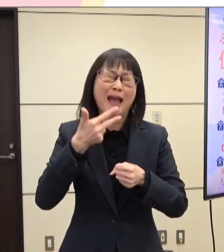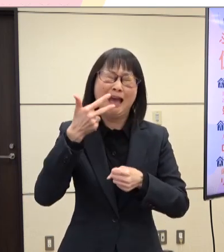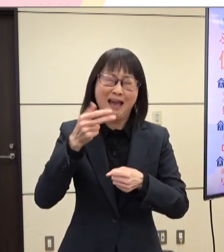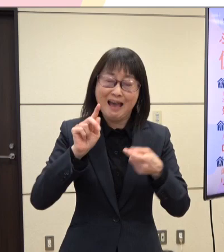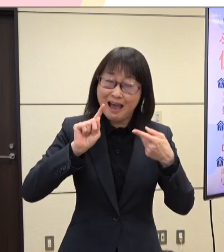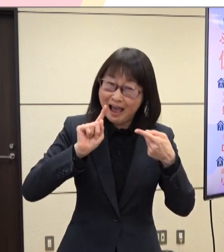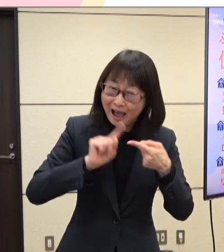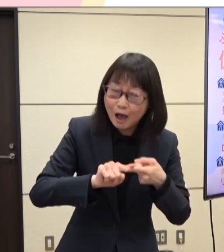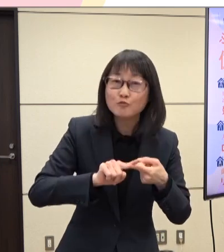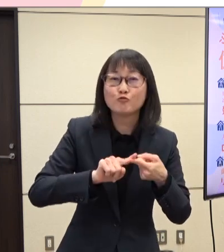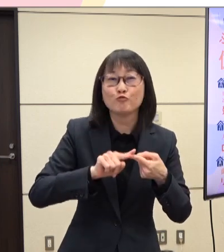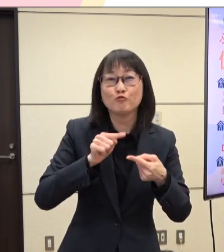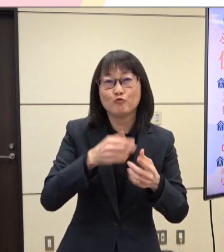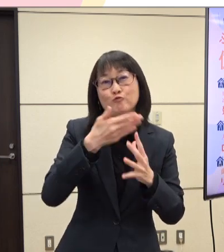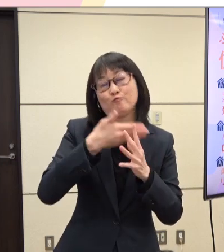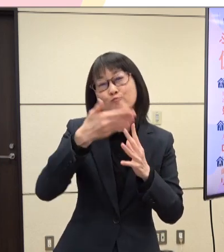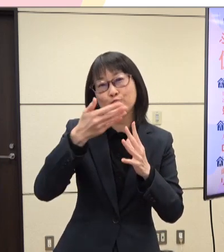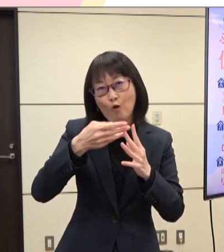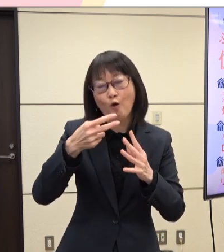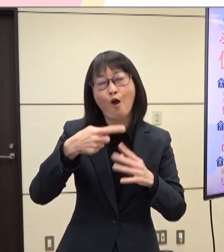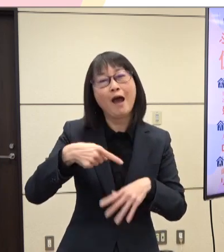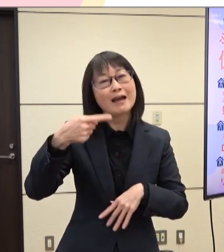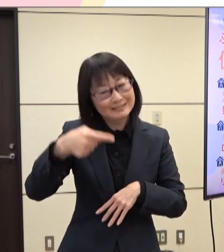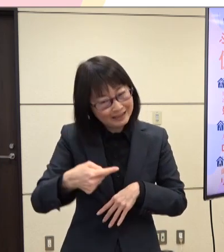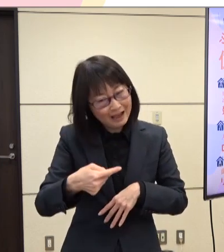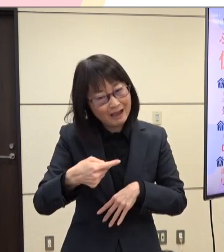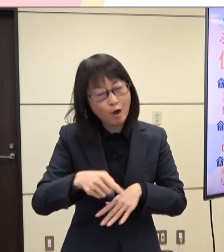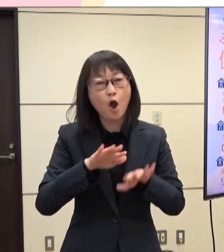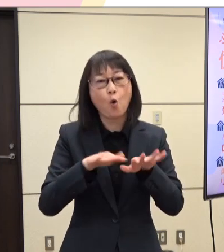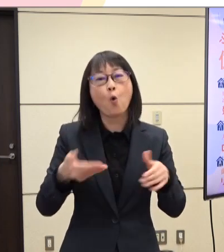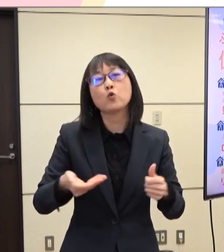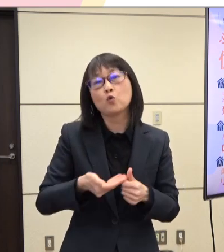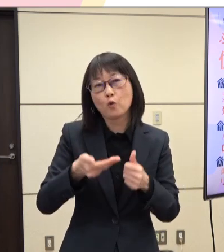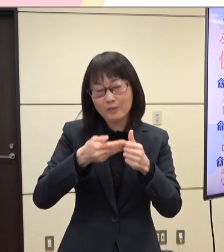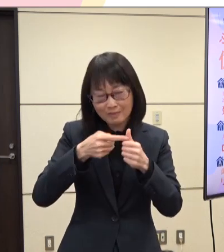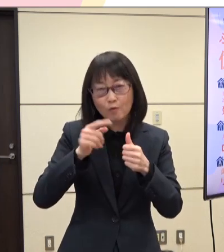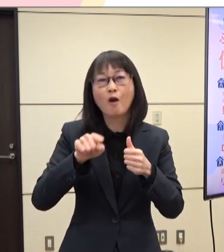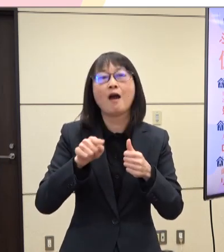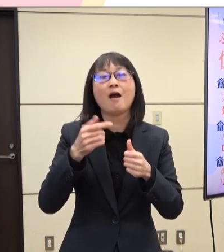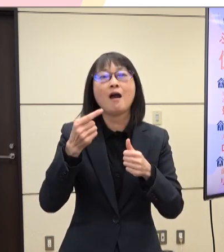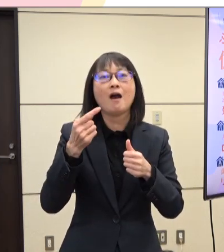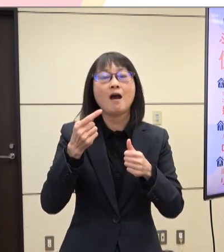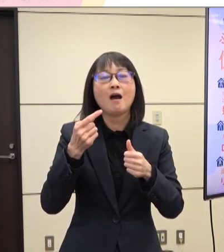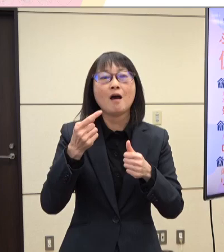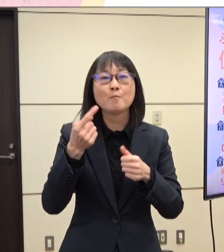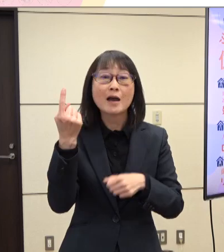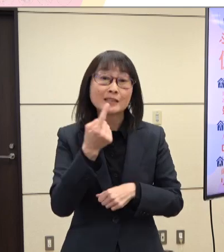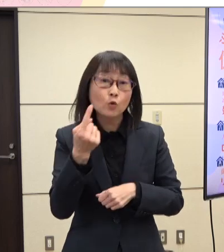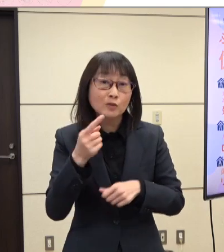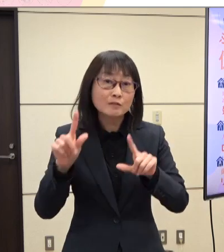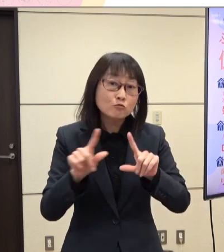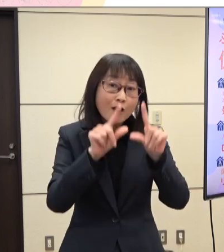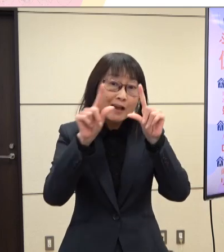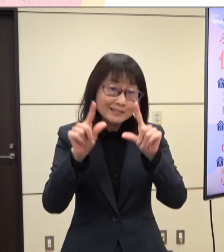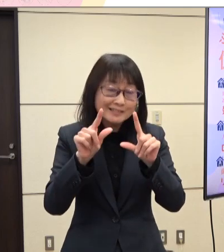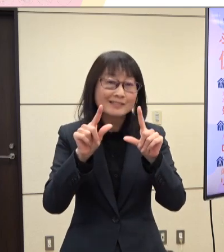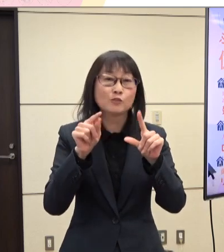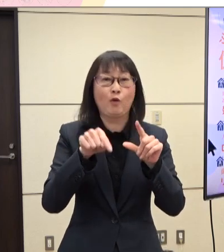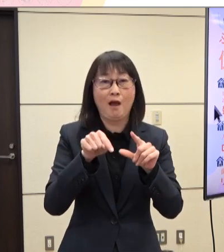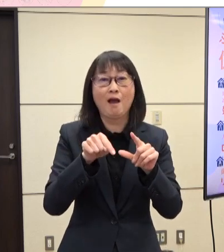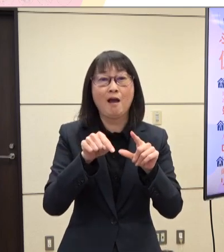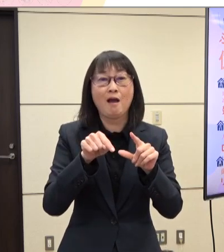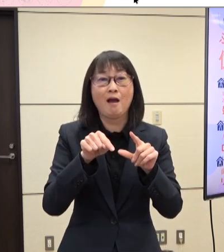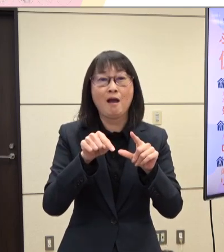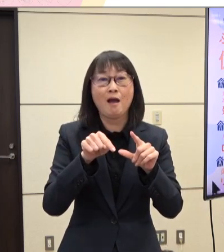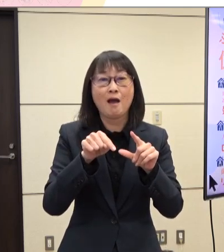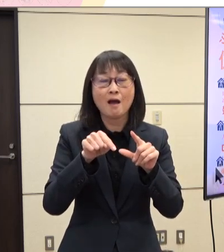3階は、新婚子育て世帯向けといったようなメゾネットタイプの新築住宅とか、あるい